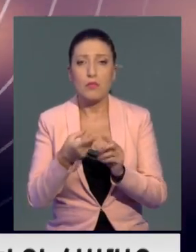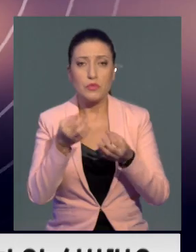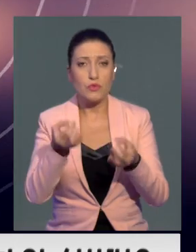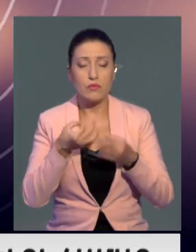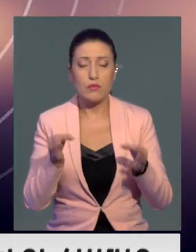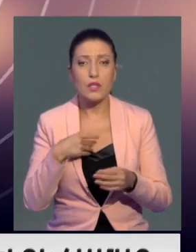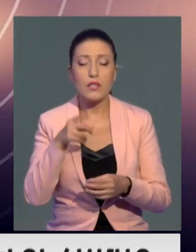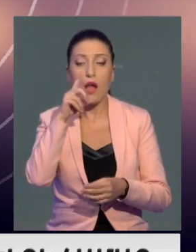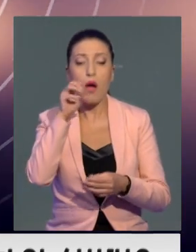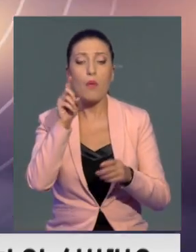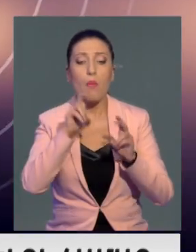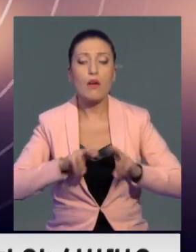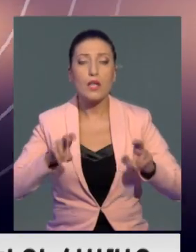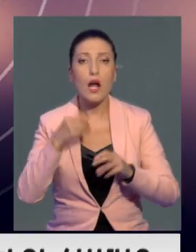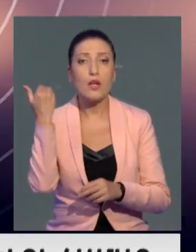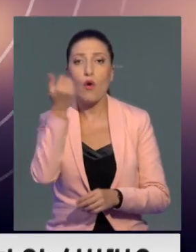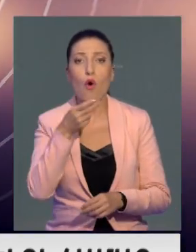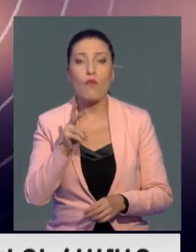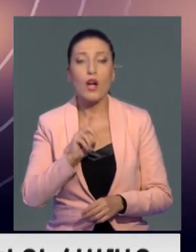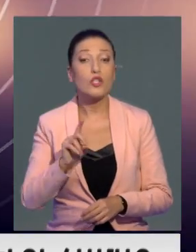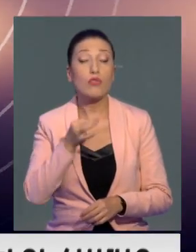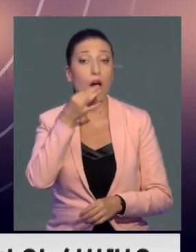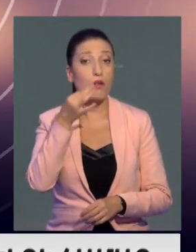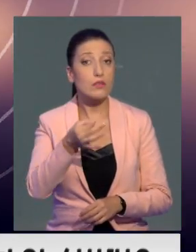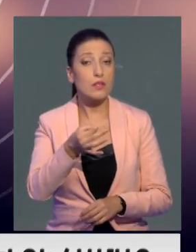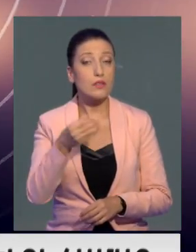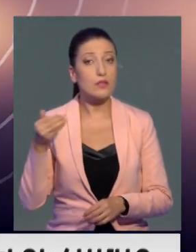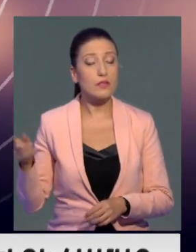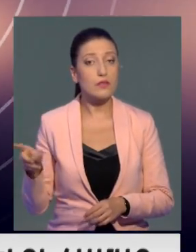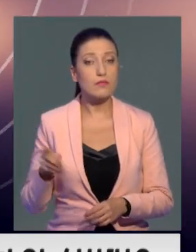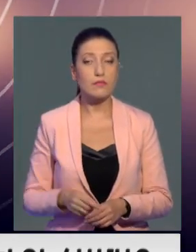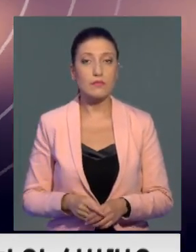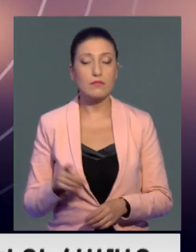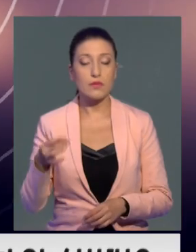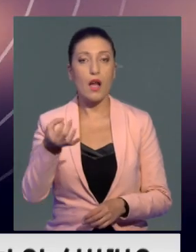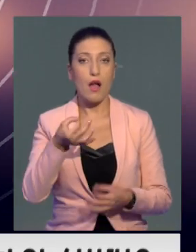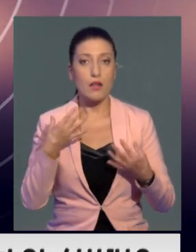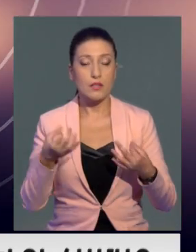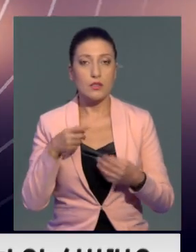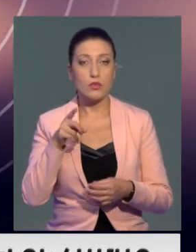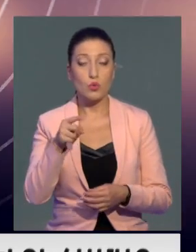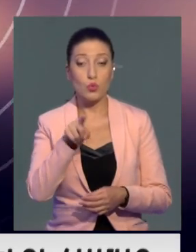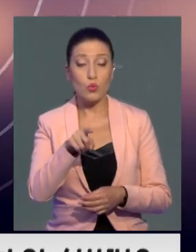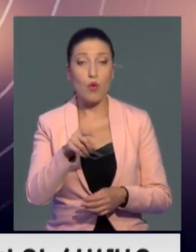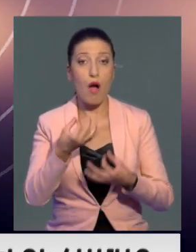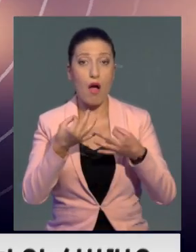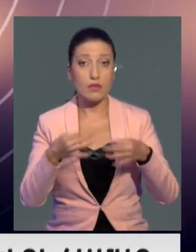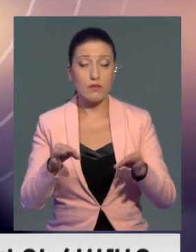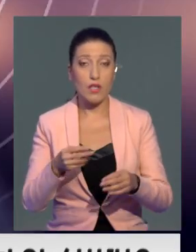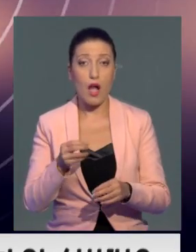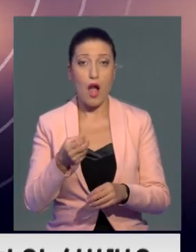գալի, թե ինքը ով է։ Եվ ինչ ասեց ինքը։ Եվ ասեց, որ դուք ազատված եք